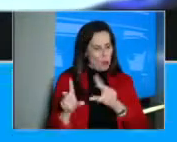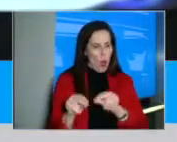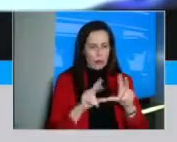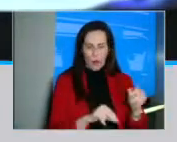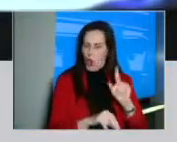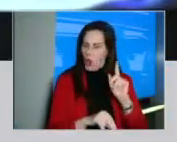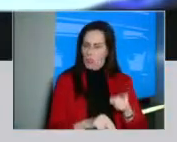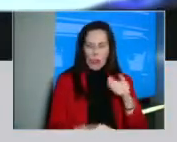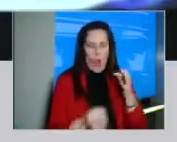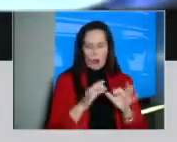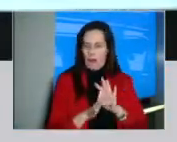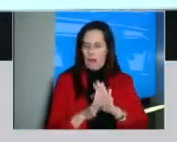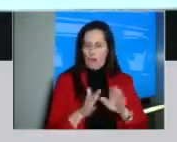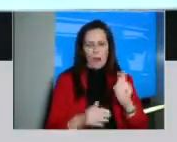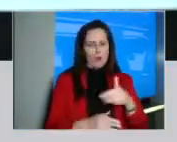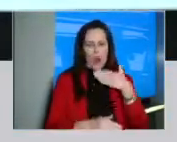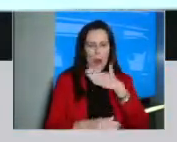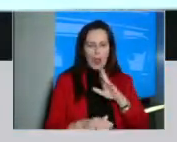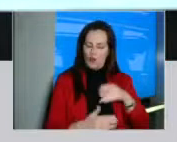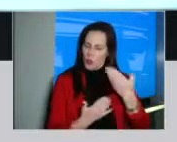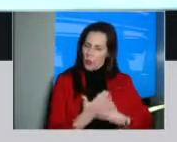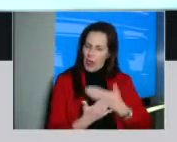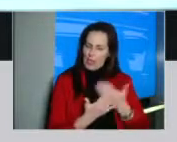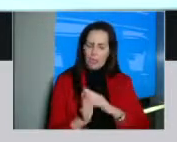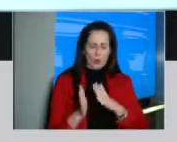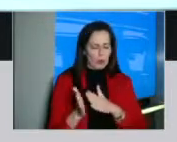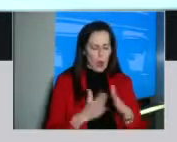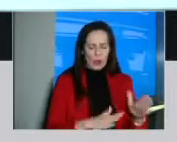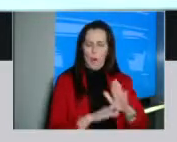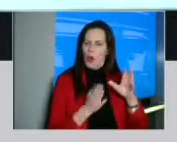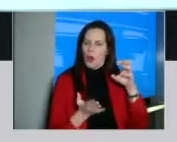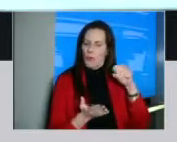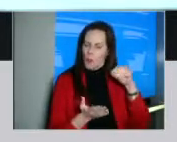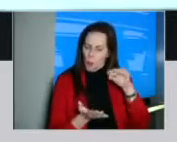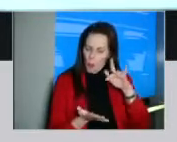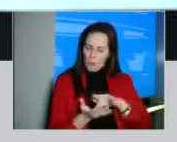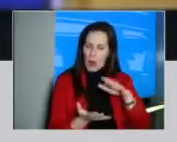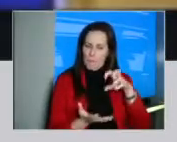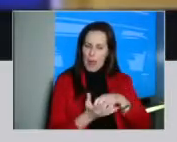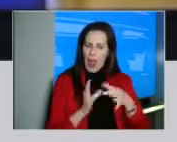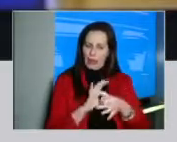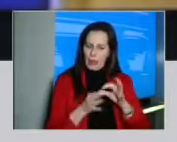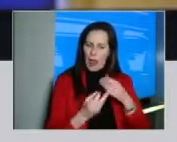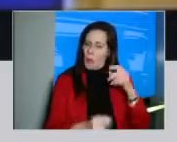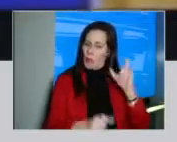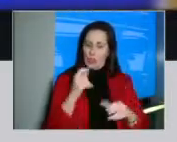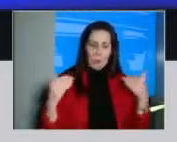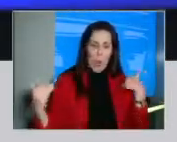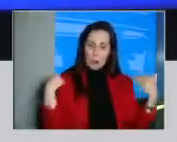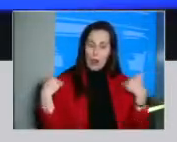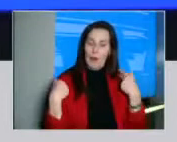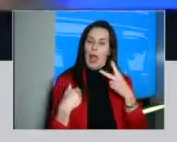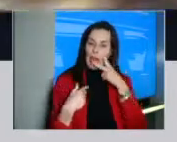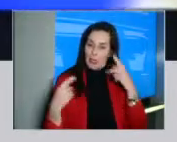לא צריך אבל עורך דין ואין אגרה. Okay. יש לנו תפסים מאוד מאוד מסודרים, הכל מופיע באתר שלנו, המון המון אזרחים גם פונים אלינו.